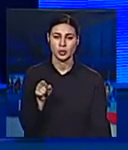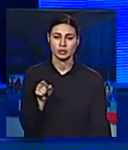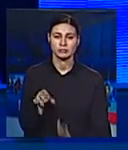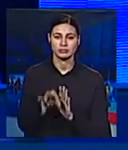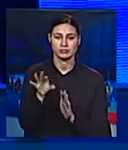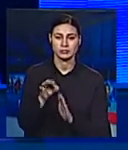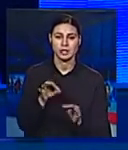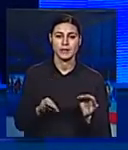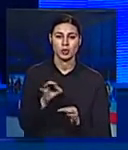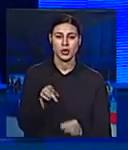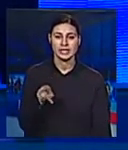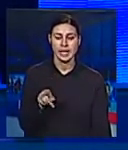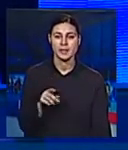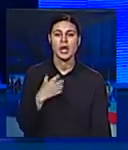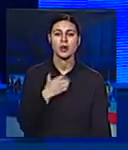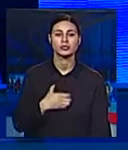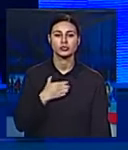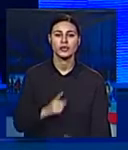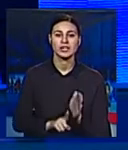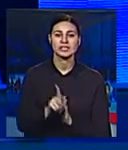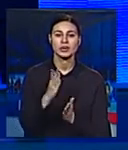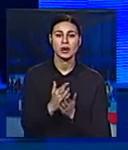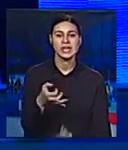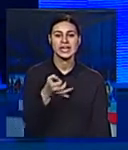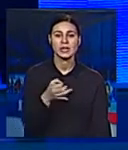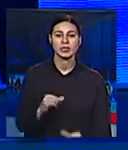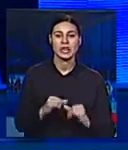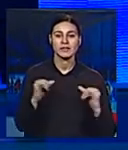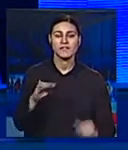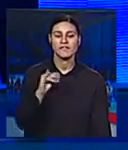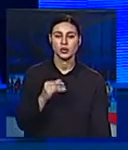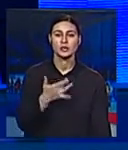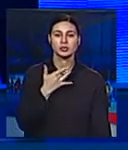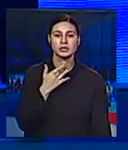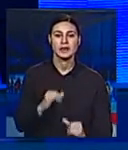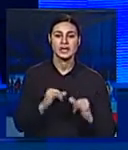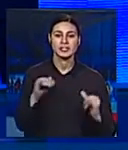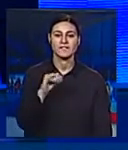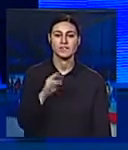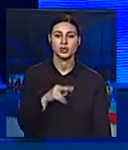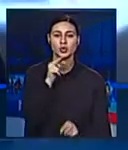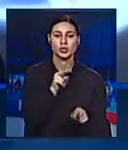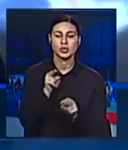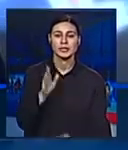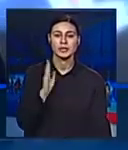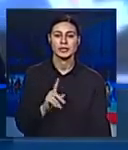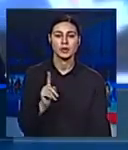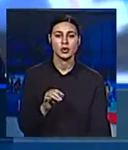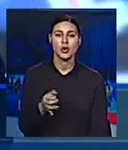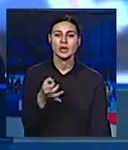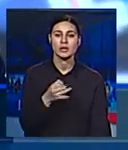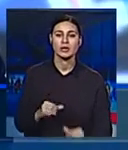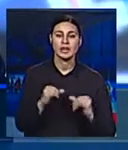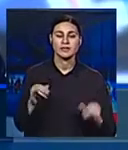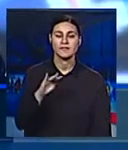ასიგნეები და კონკრეტული პროექტები და მნიშვნელოვანი წყაროა რეგიონული განვითარების ფონდი და მუნიციპალური განვითარების ფონდი. ყურადღებას გავამახვილებდი რეგიონული განვითარების